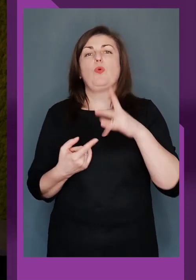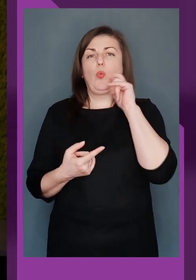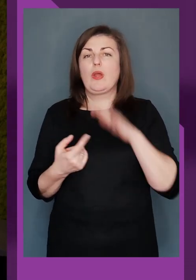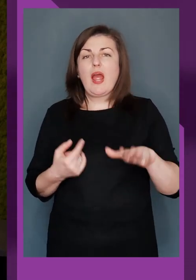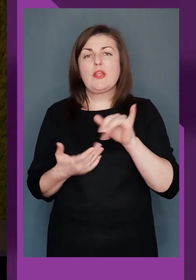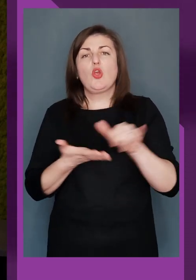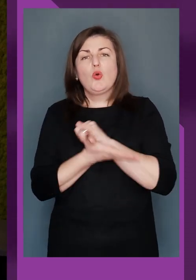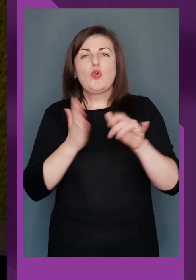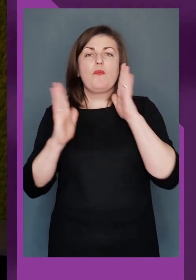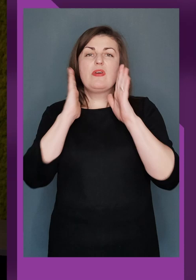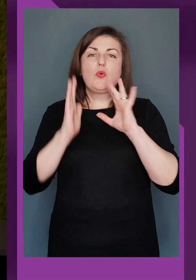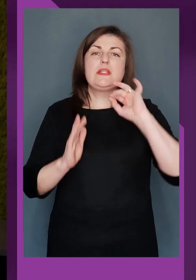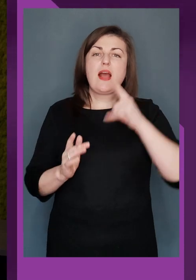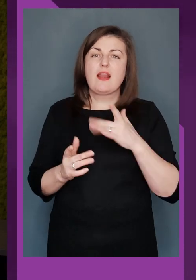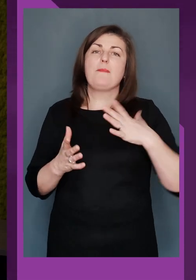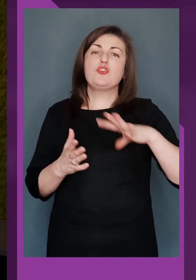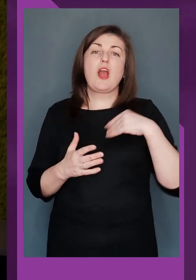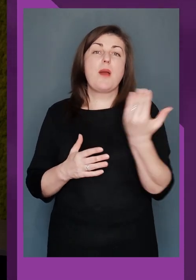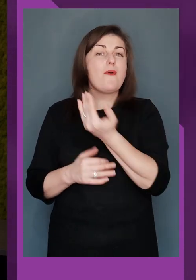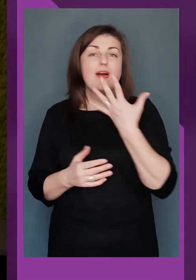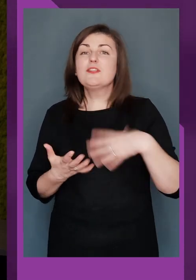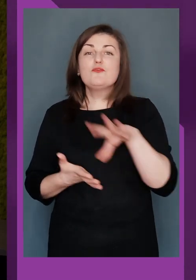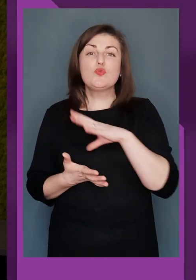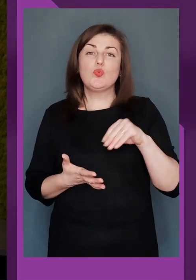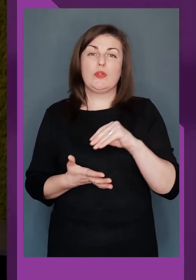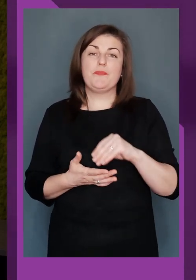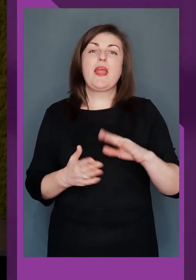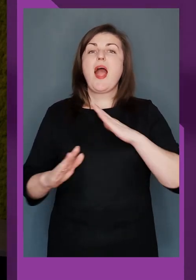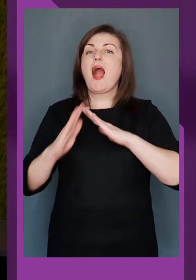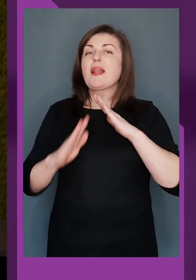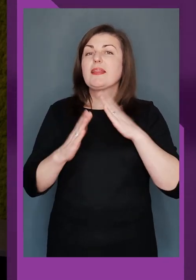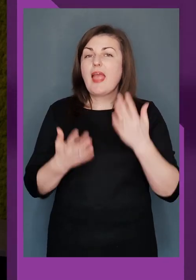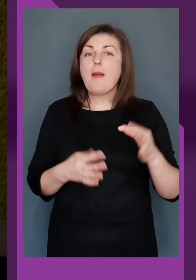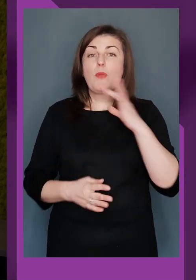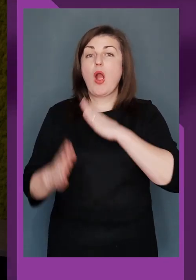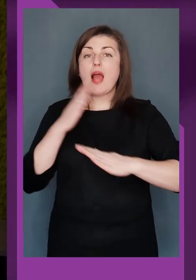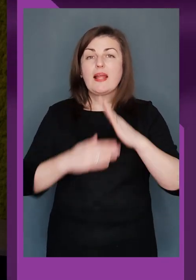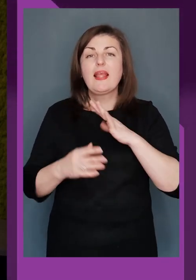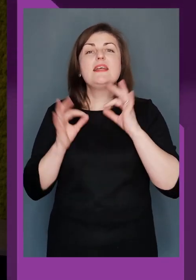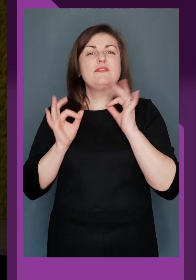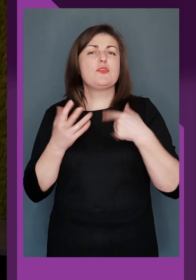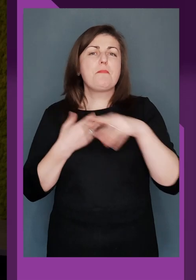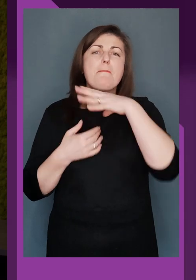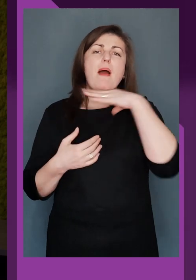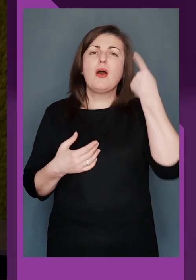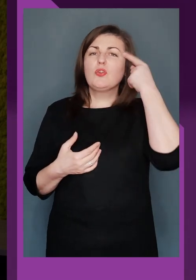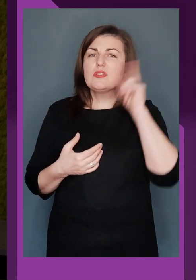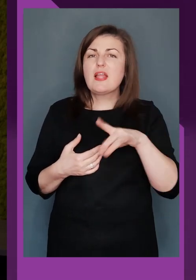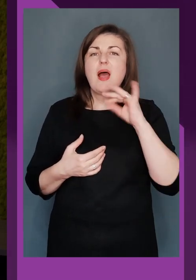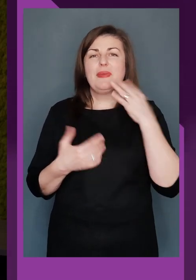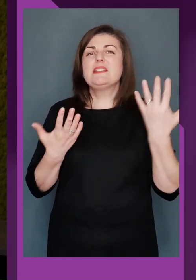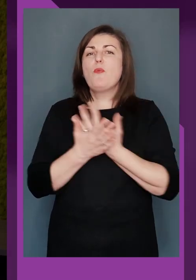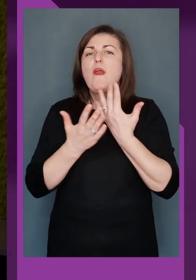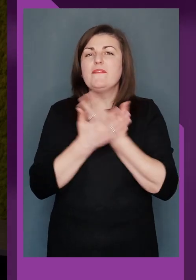України, YouTube, Facebook, Instagram, чекаємо вас всюди. І карате. Про карате, звісно, ми багато знаємо з